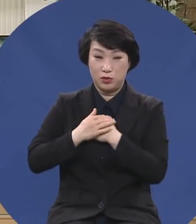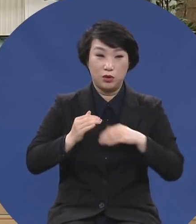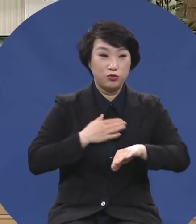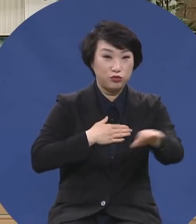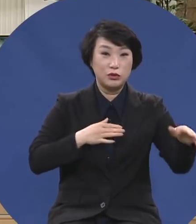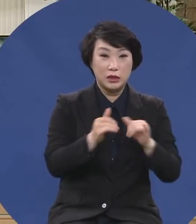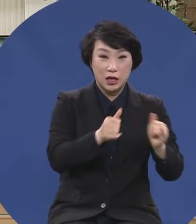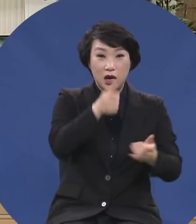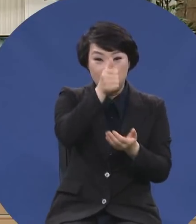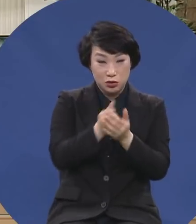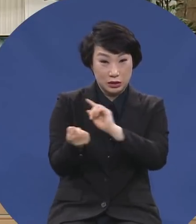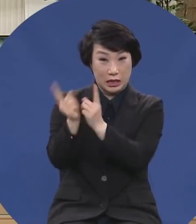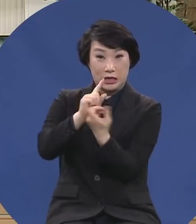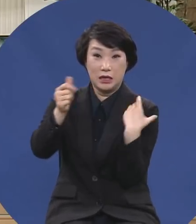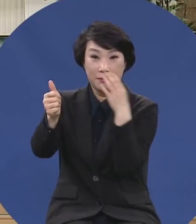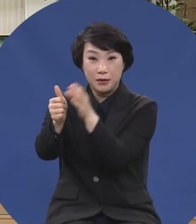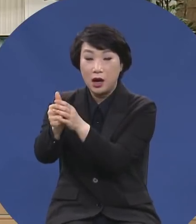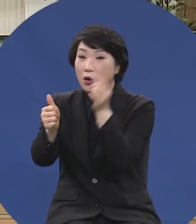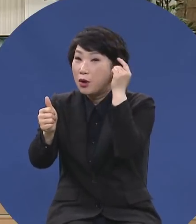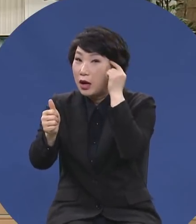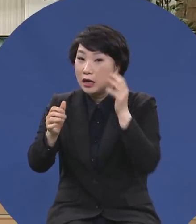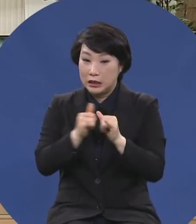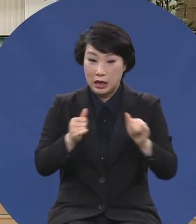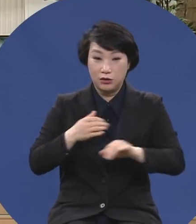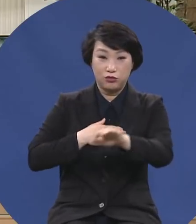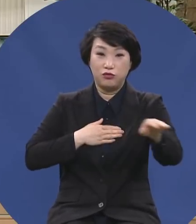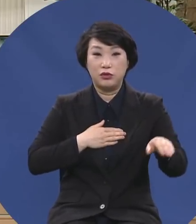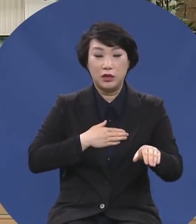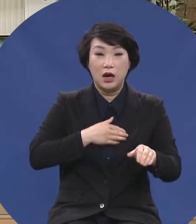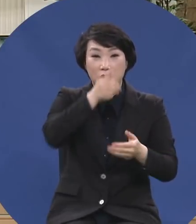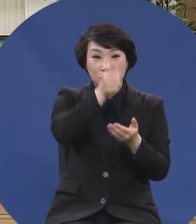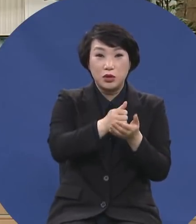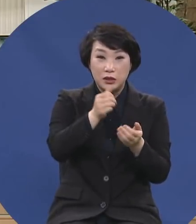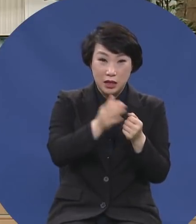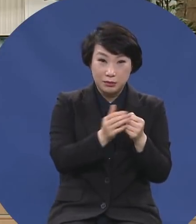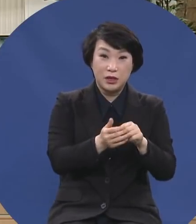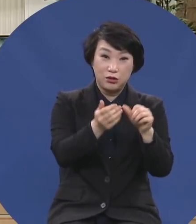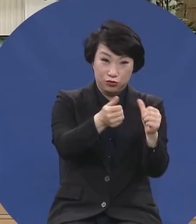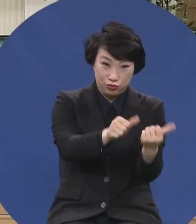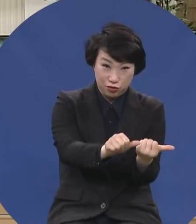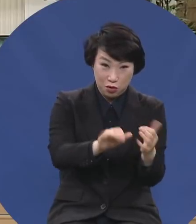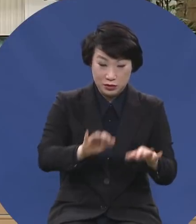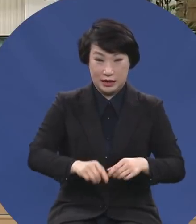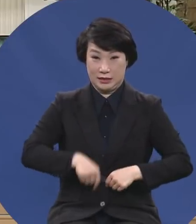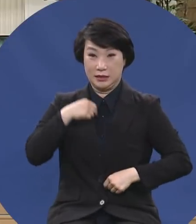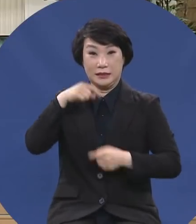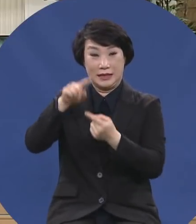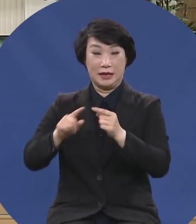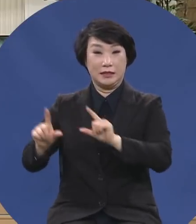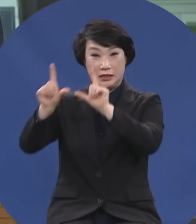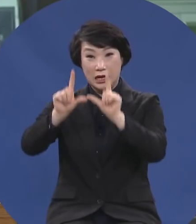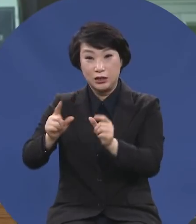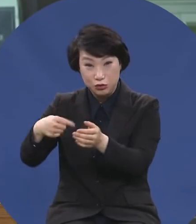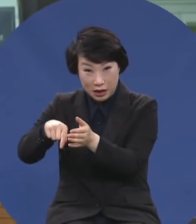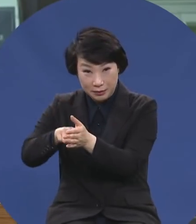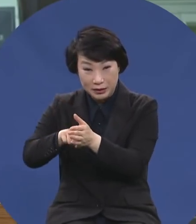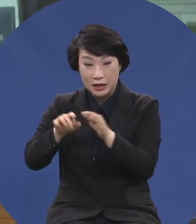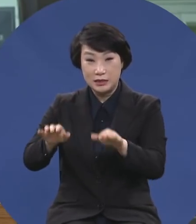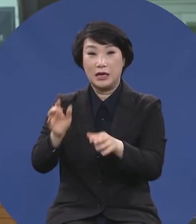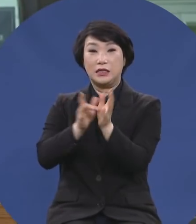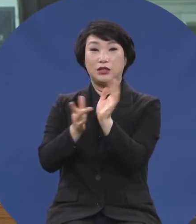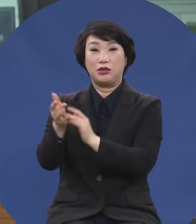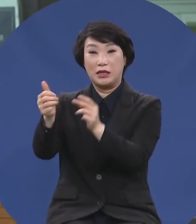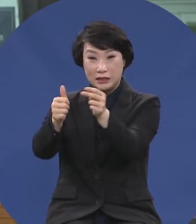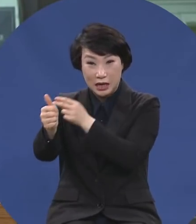담당하셨으니 이는 우리로 죄에 대하여 죽고 의에 대하여 살게 하려 하심이니라.